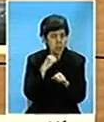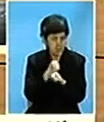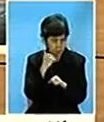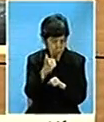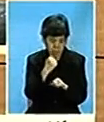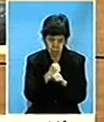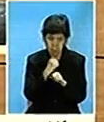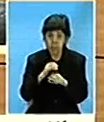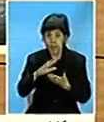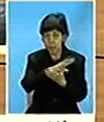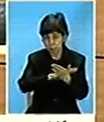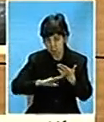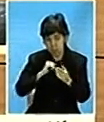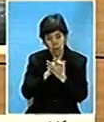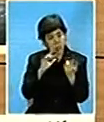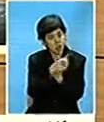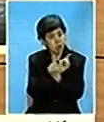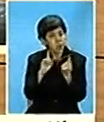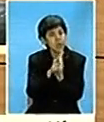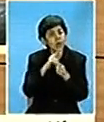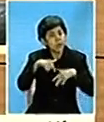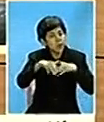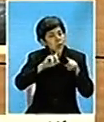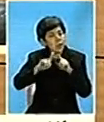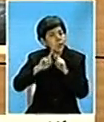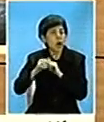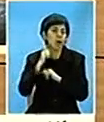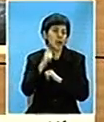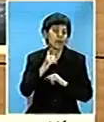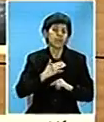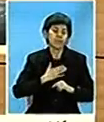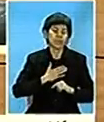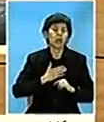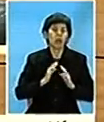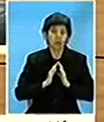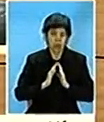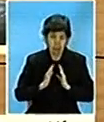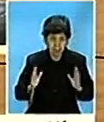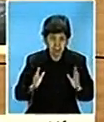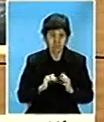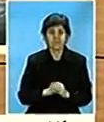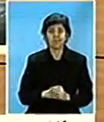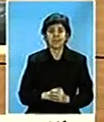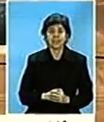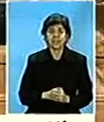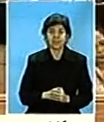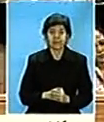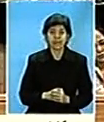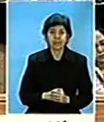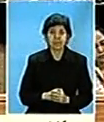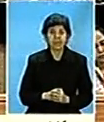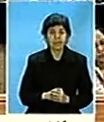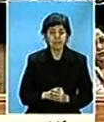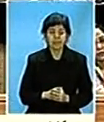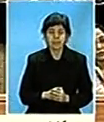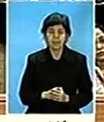พื่อจะนำประเทศไปสู่สังคมโลกที่มีการยอมรับอย่างกว้างขวางขอขอบพระคุณท่านประธานเป็นอย่างสูงครับสวัสดีครับ ครับขอบคุณมากท่านประส